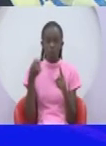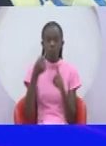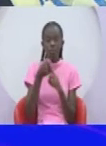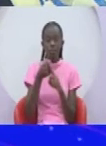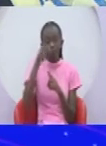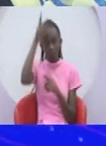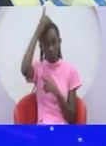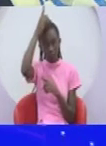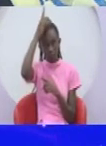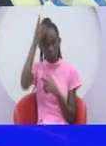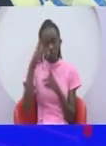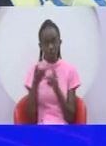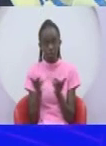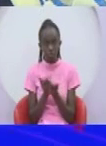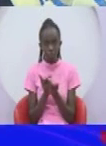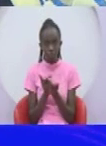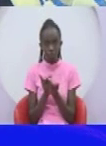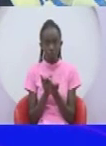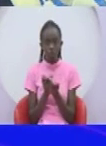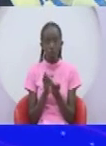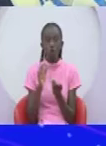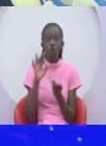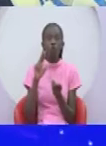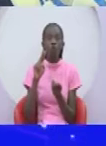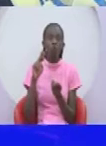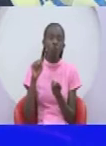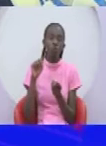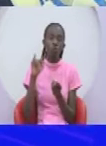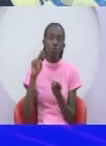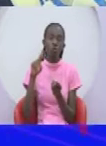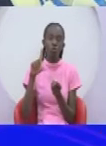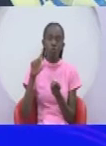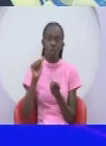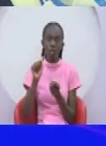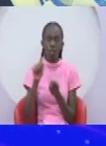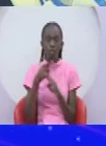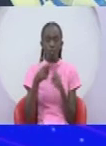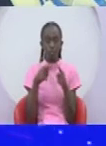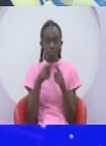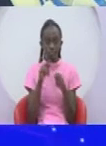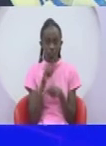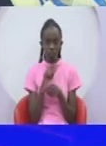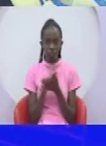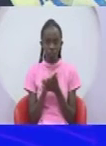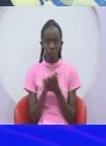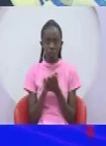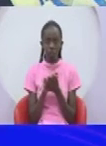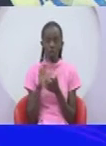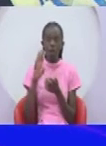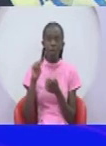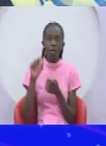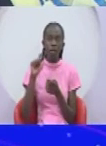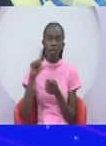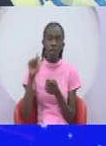vijiji vinavyopatikana eneo bunge la Funyula kaunti ya Busia na kutekeleza mauaji hayo. Mwandishi wetu Robert